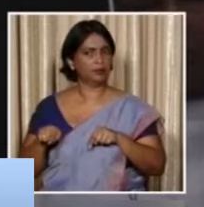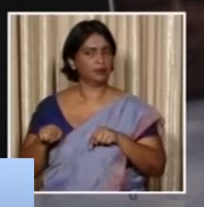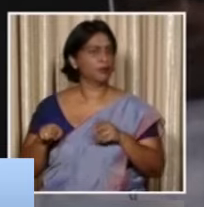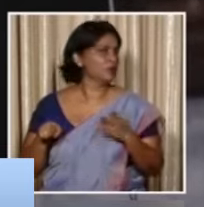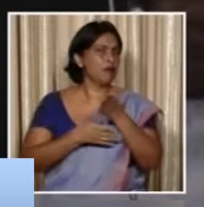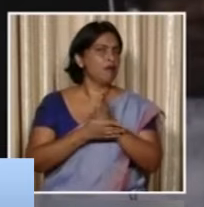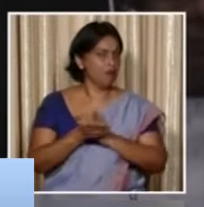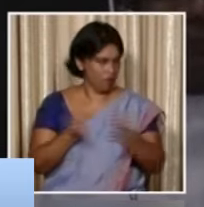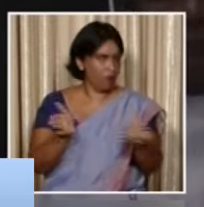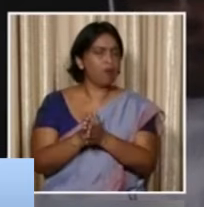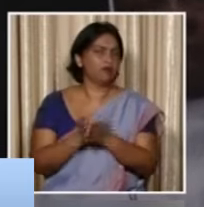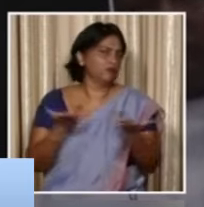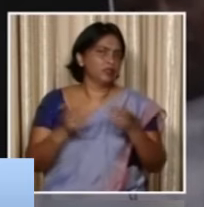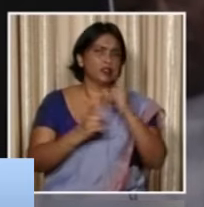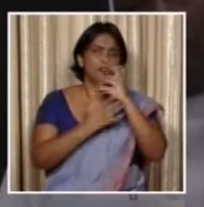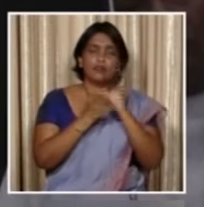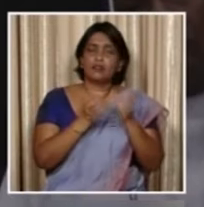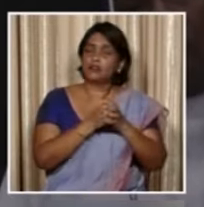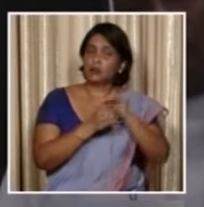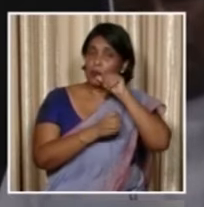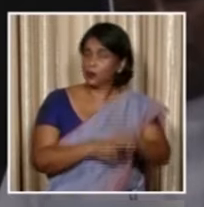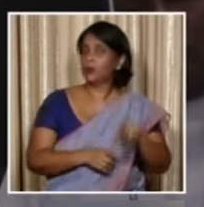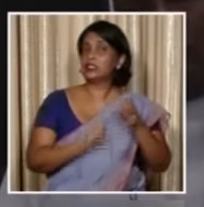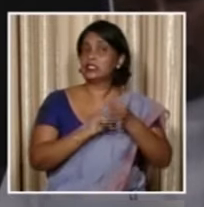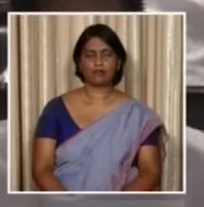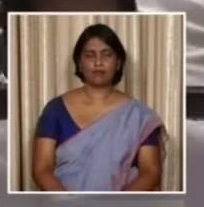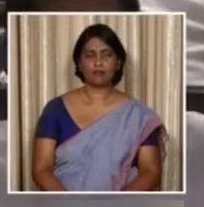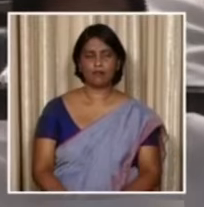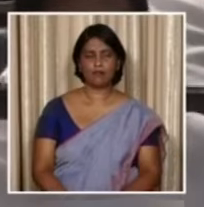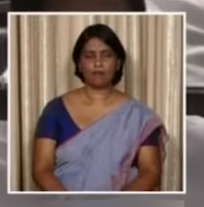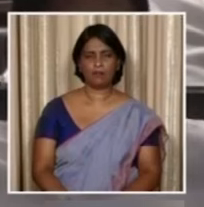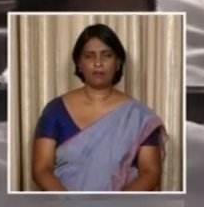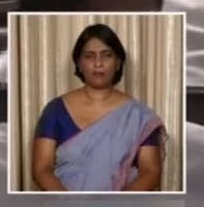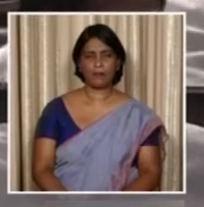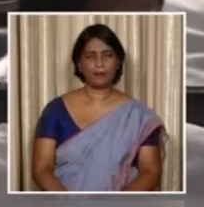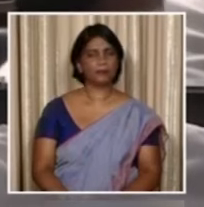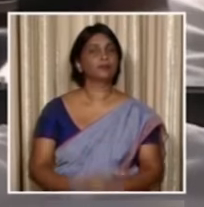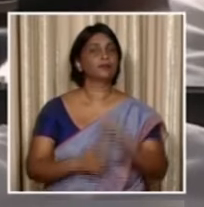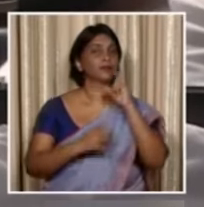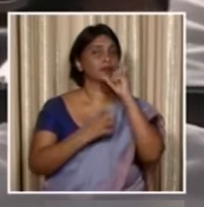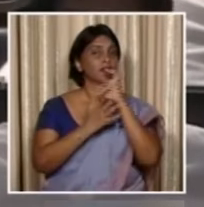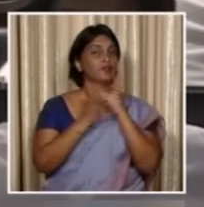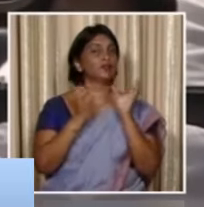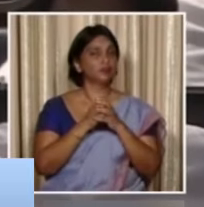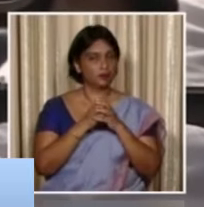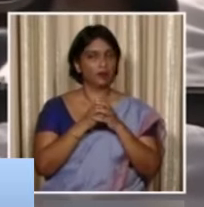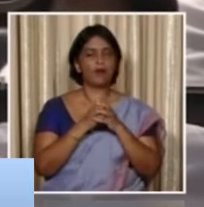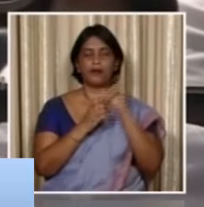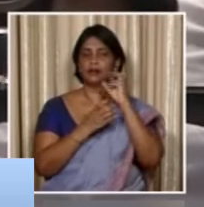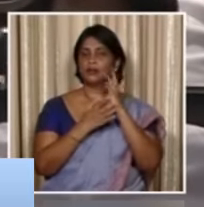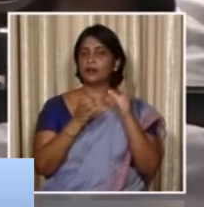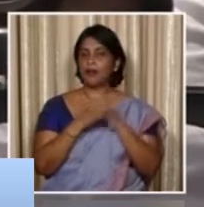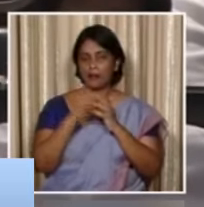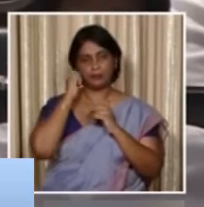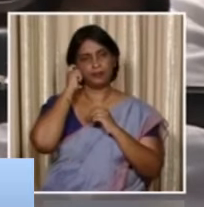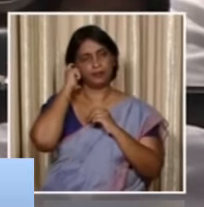ඒකේ කොටසක්ද? නැත්නම් විවස්ථාදායක සභාව විධායකයේ කොටසක්ද? විවස්ථාදායක සභාව මේ විවස්ථාදායකයේ